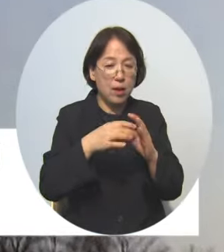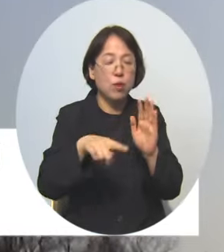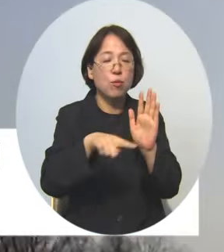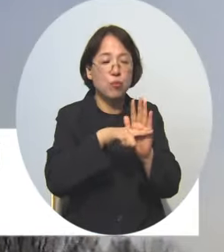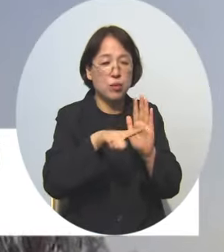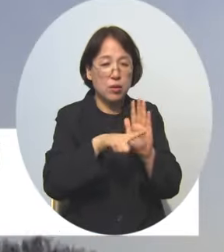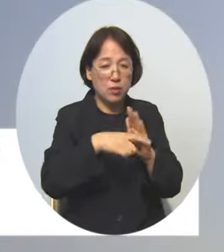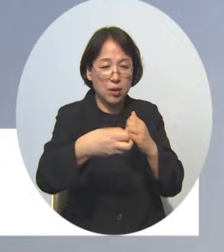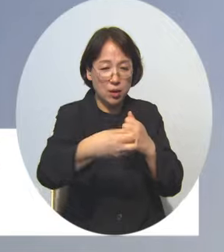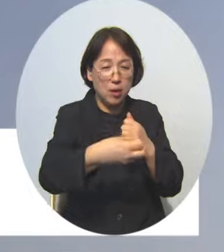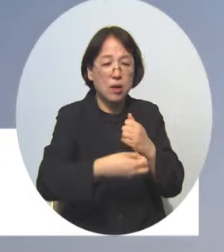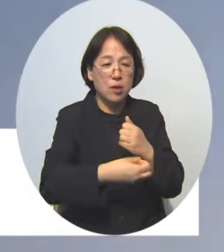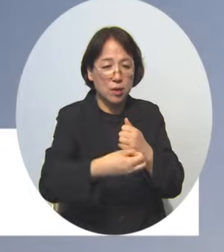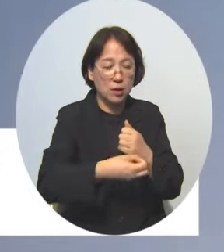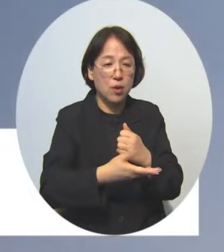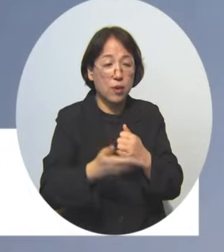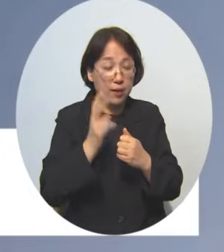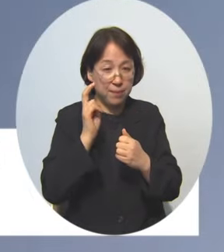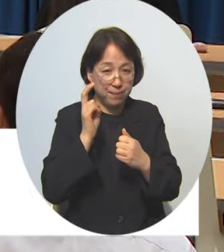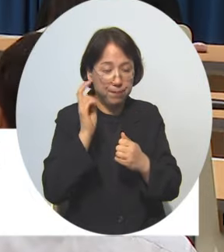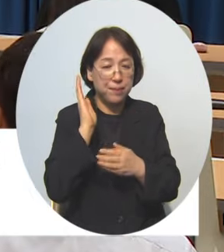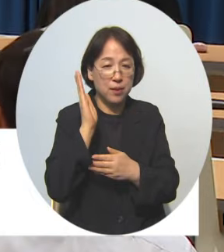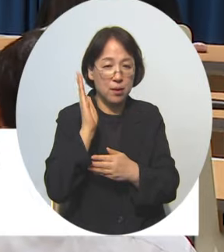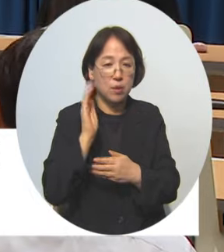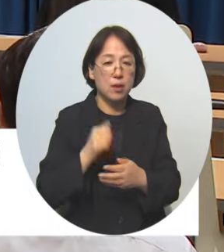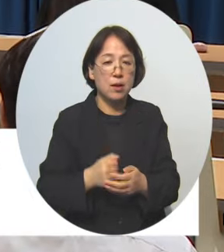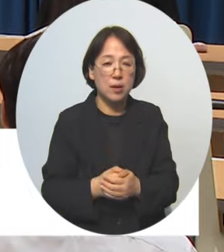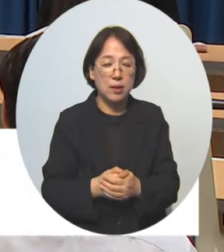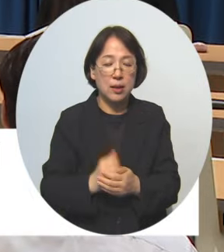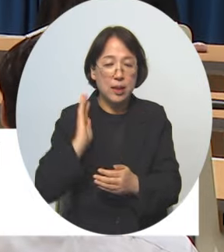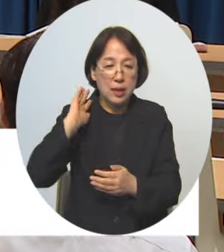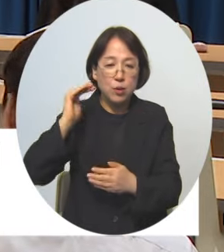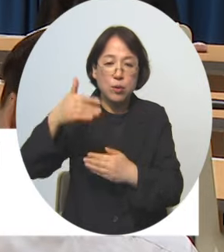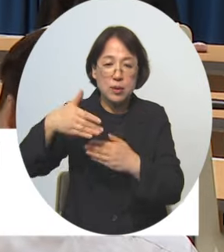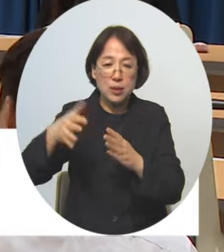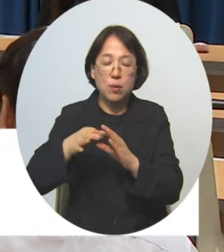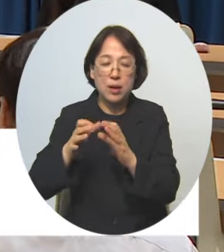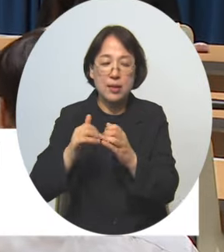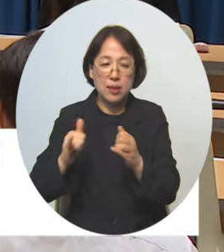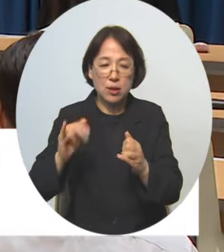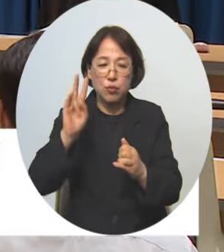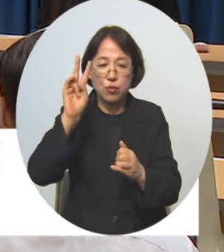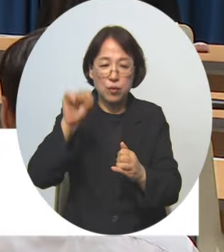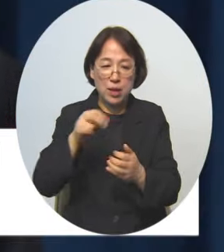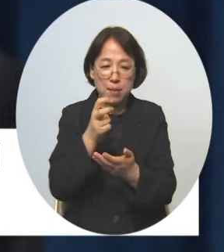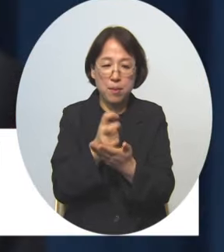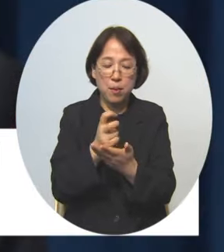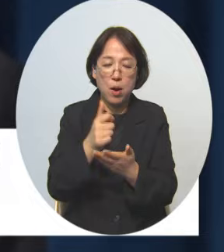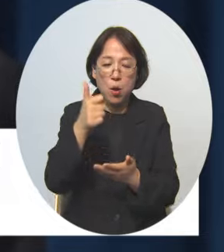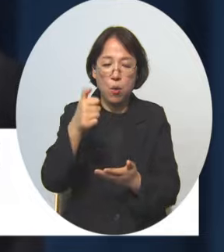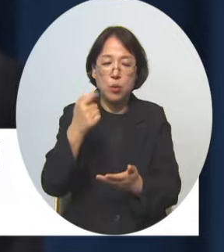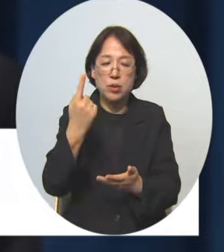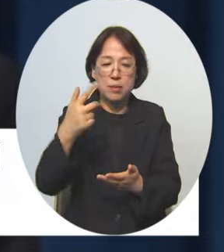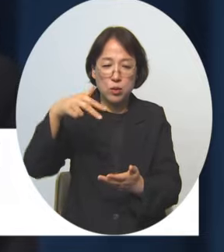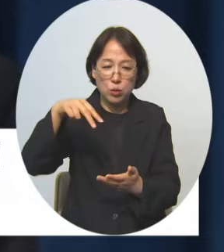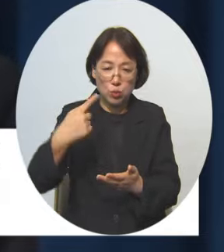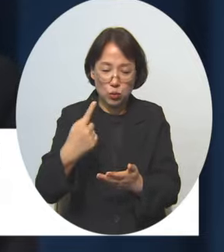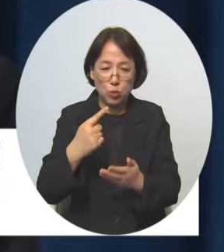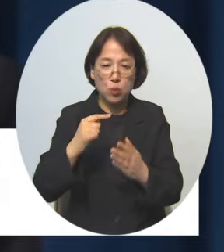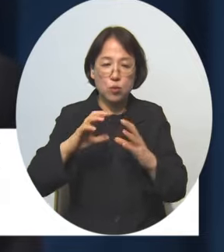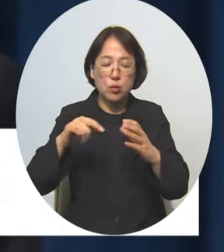미칠 수밖에 없을 거라고 강조했습니다. 대통령실 고위 관계자는 유엔 헌장 51조와 국내법 규정에